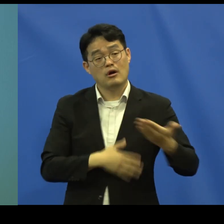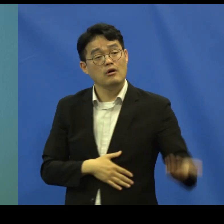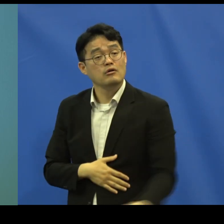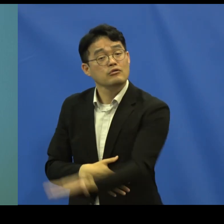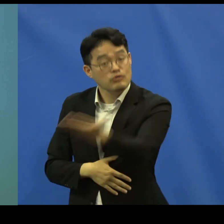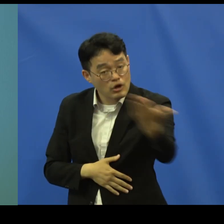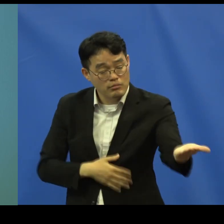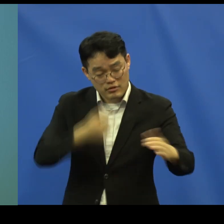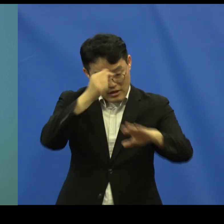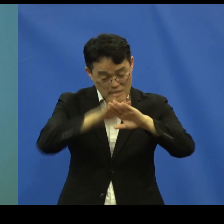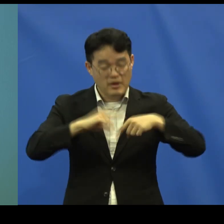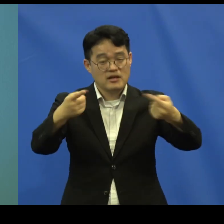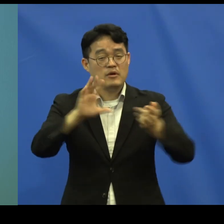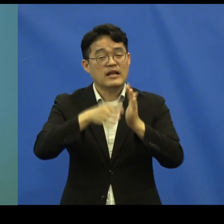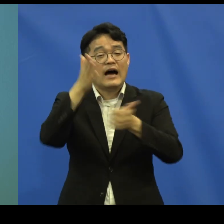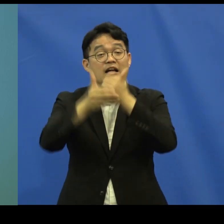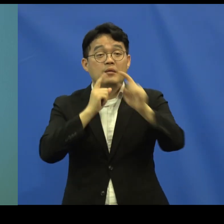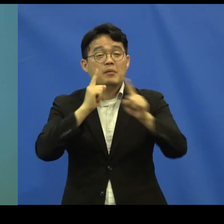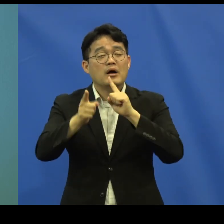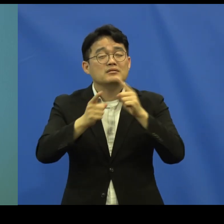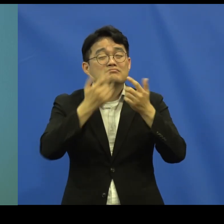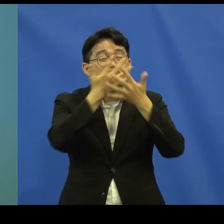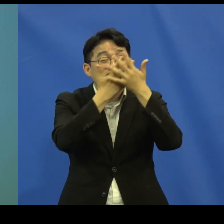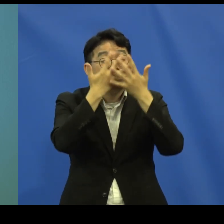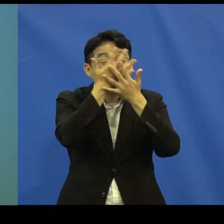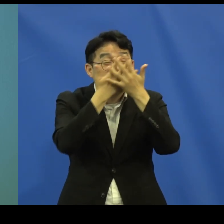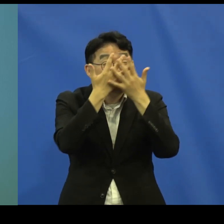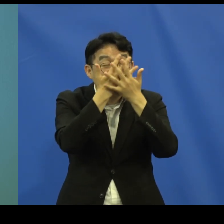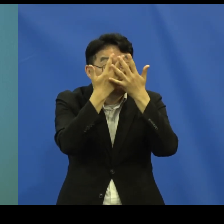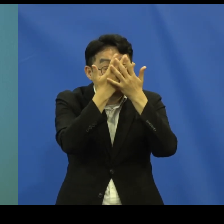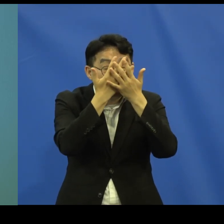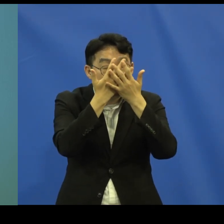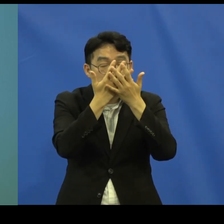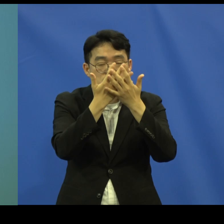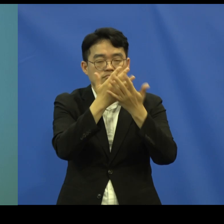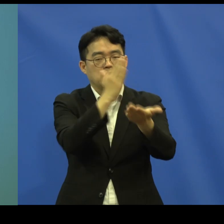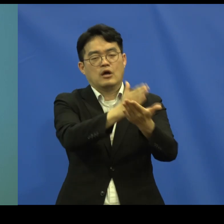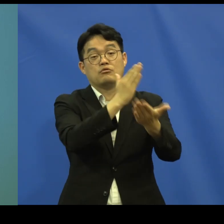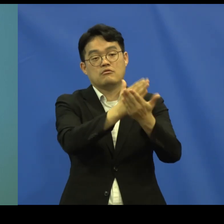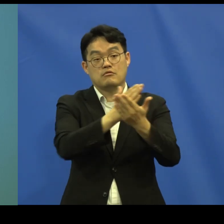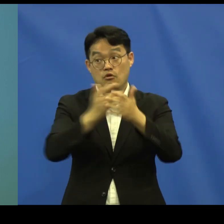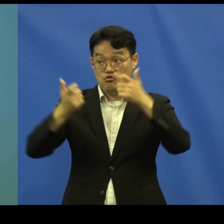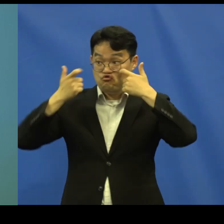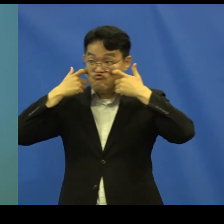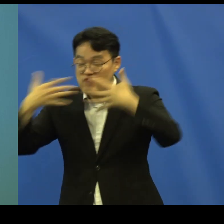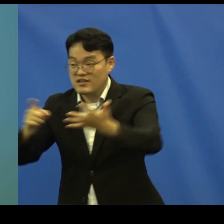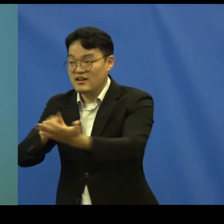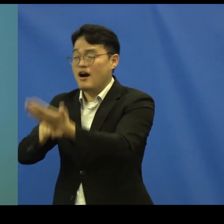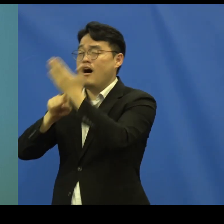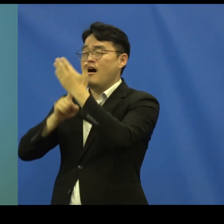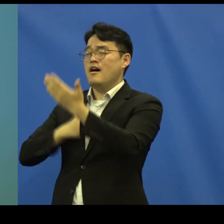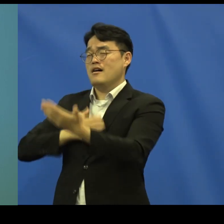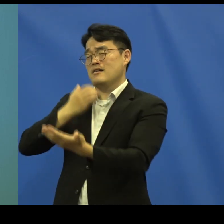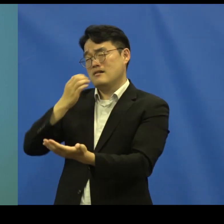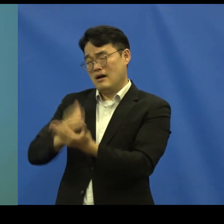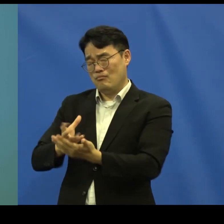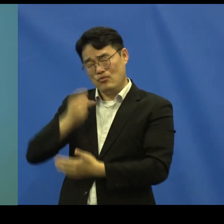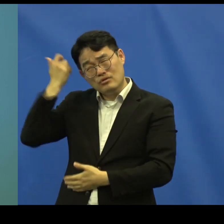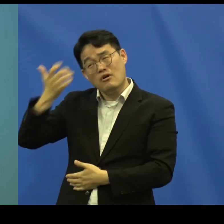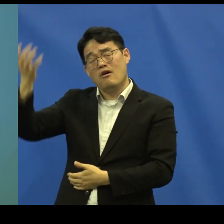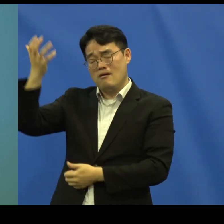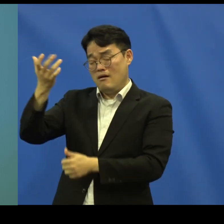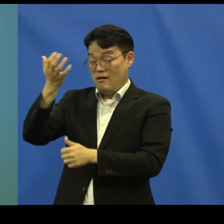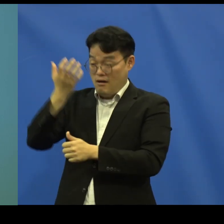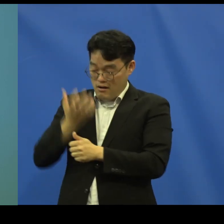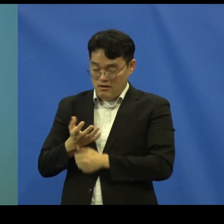들리는 은혜가 있게 되기를 축원합니다. 그리고 성령의 감동이 있어야 돼요. 그리고 그 성령의 감동이 되어서